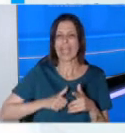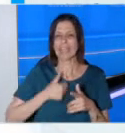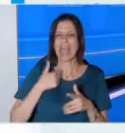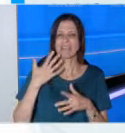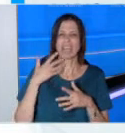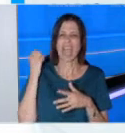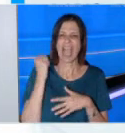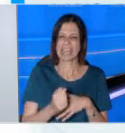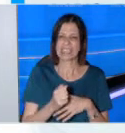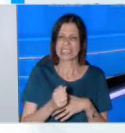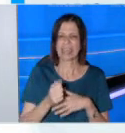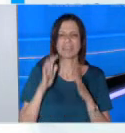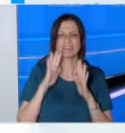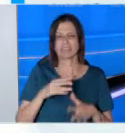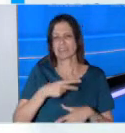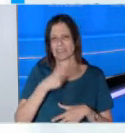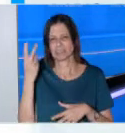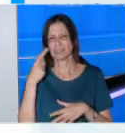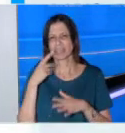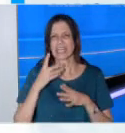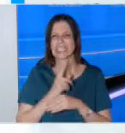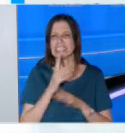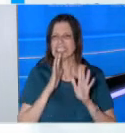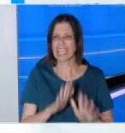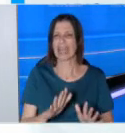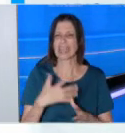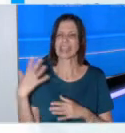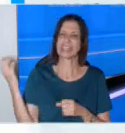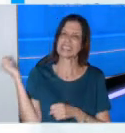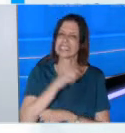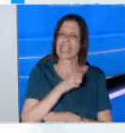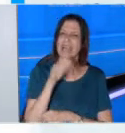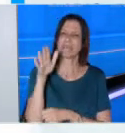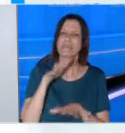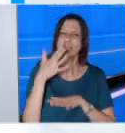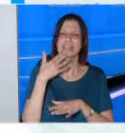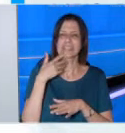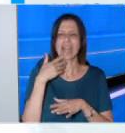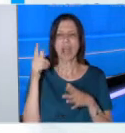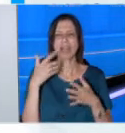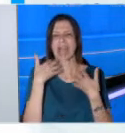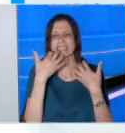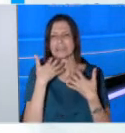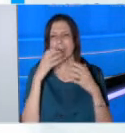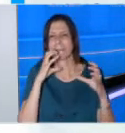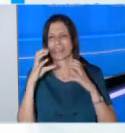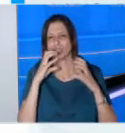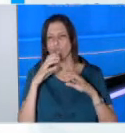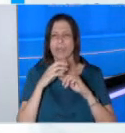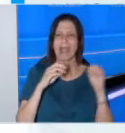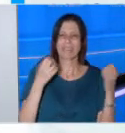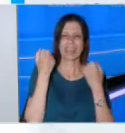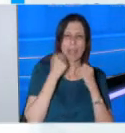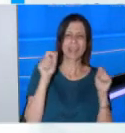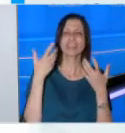וגזעני ניצח את ממשלת ישראל בקרב ההסברה בתקשורת המערבית הליברלית. יאיר לפיד מוסיף: היא